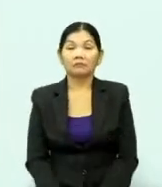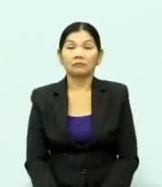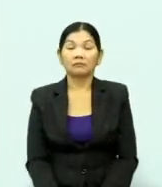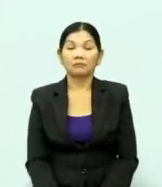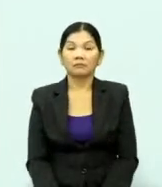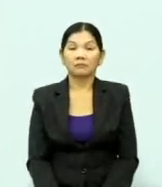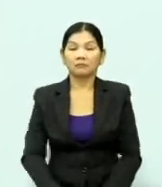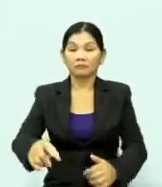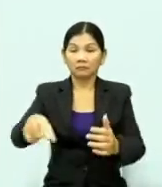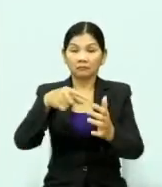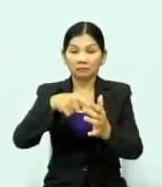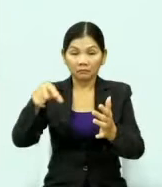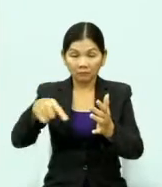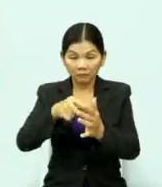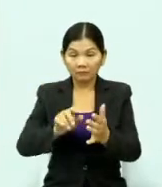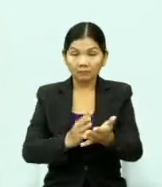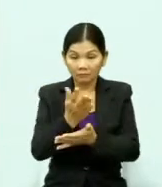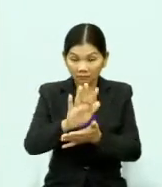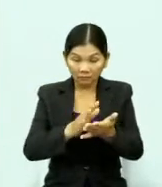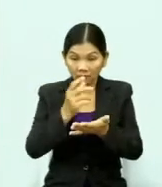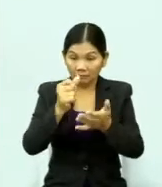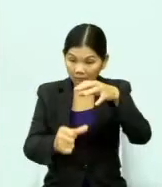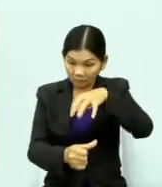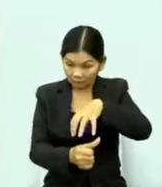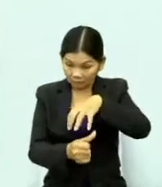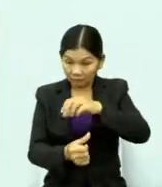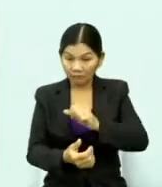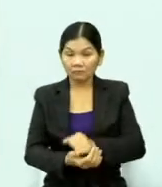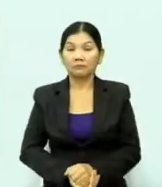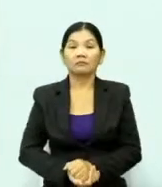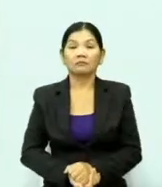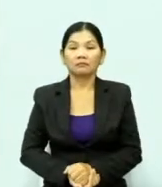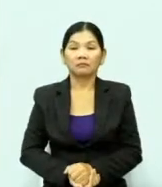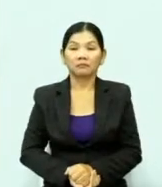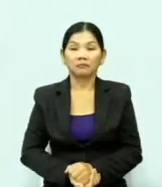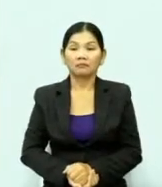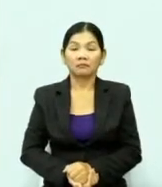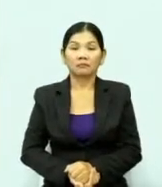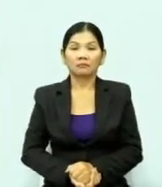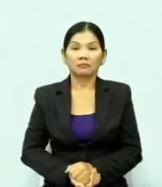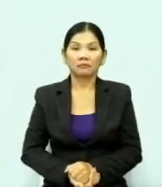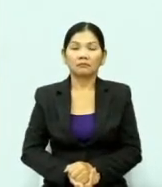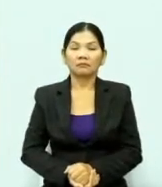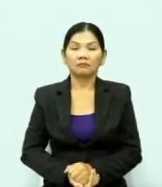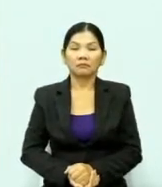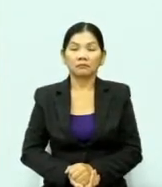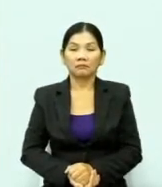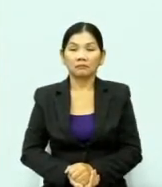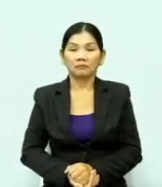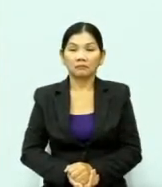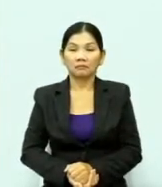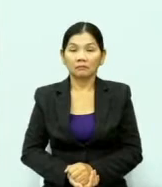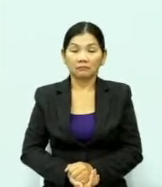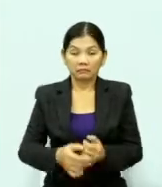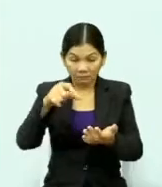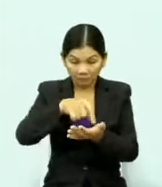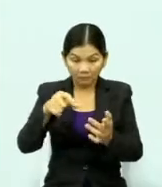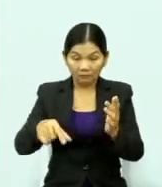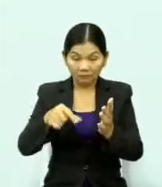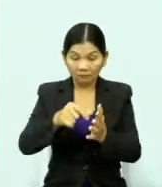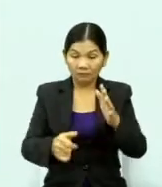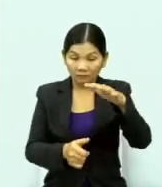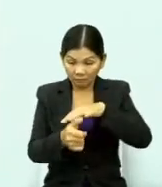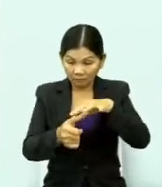Kê, kê, chạp, sật. Chà. Kê, kê, chà,